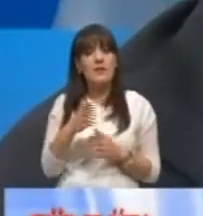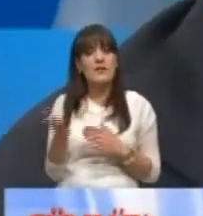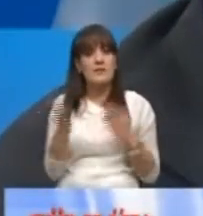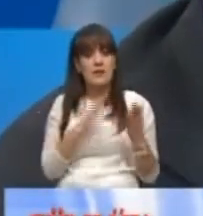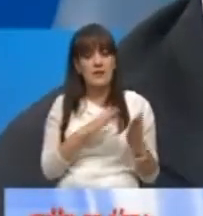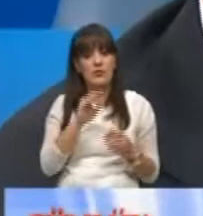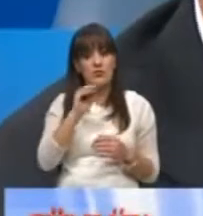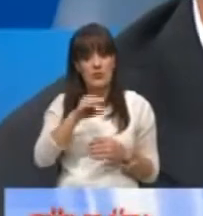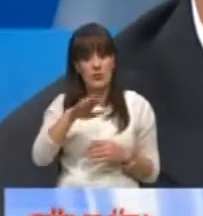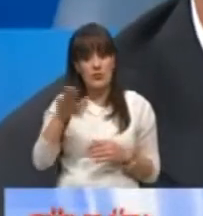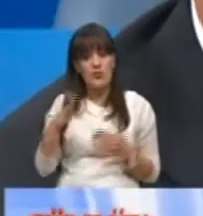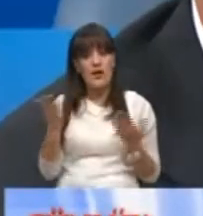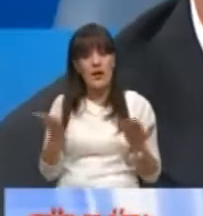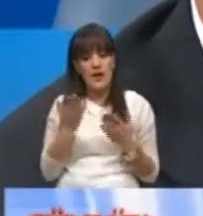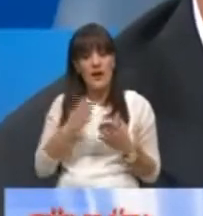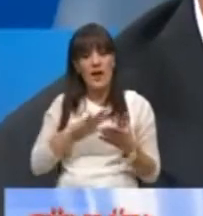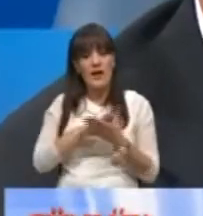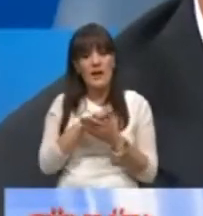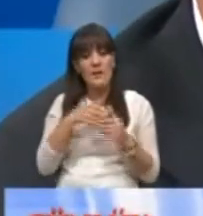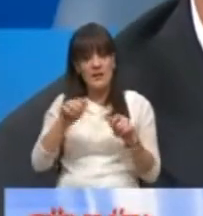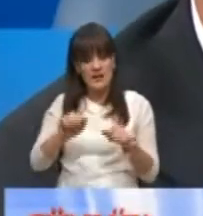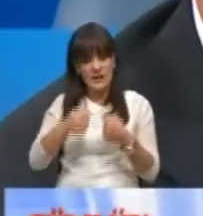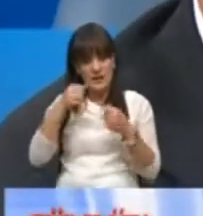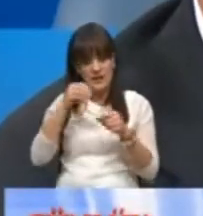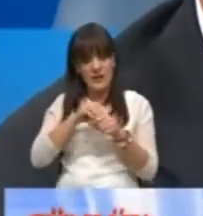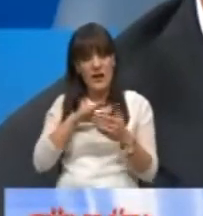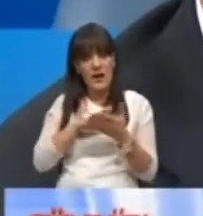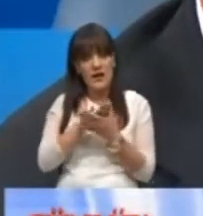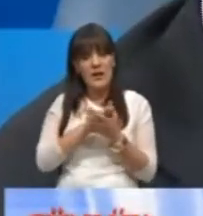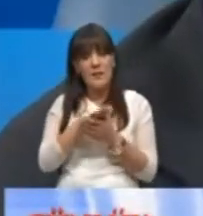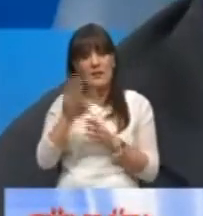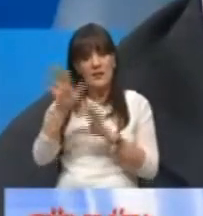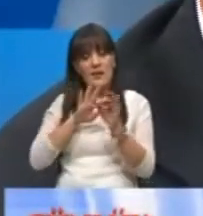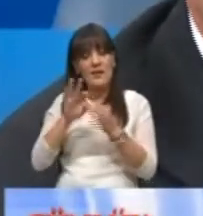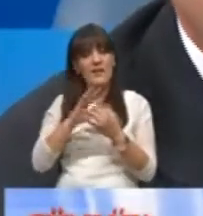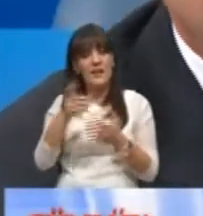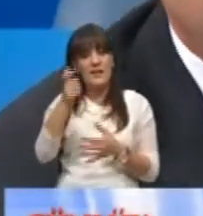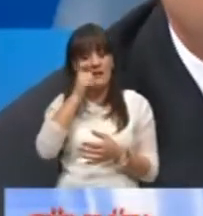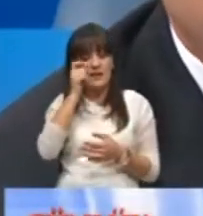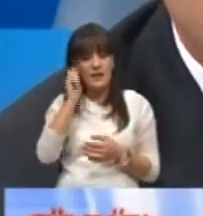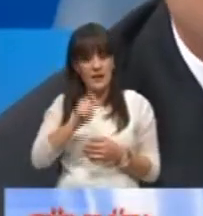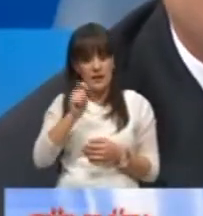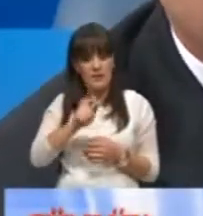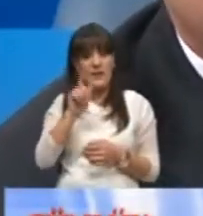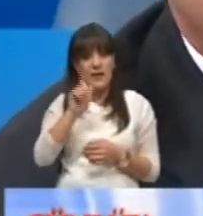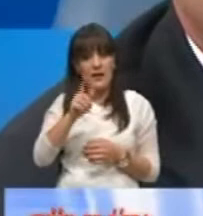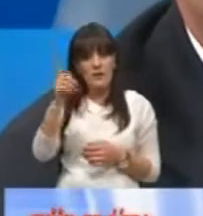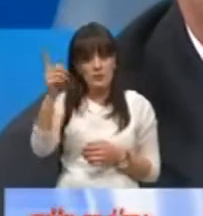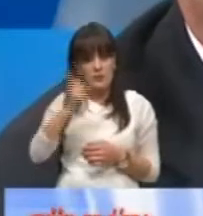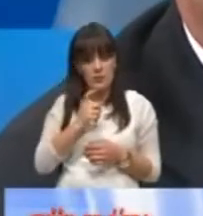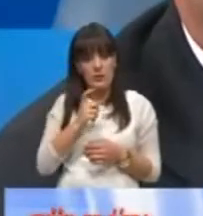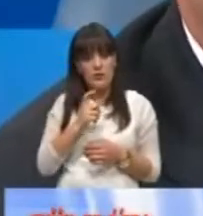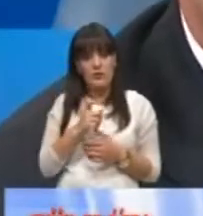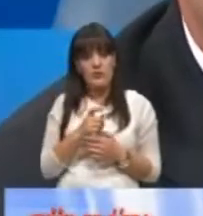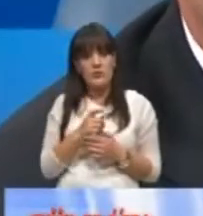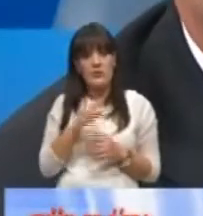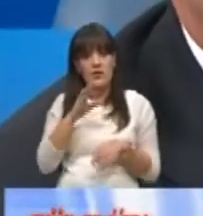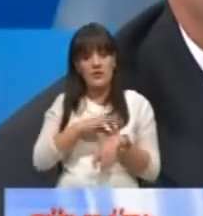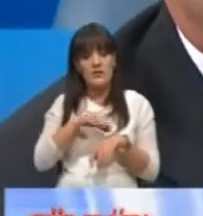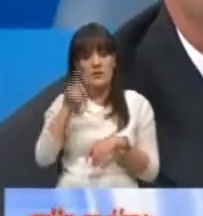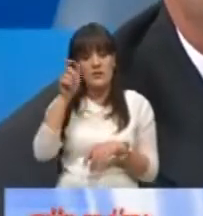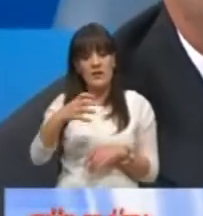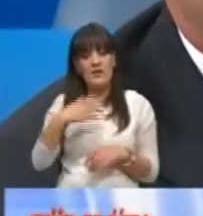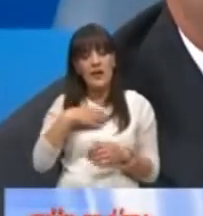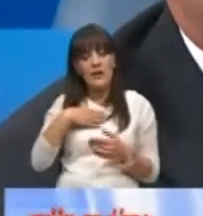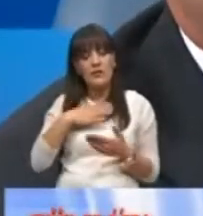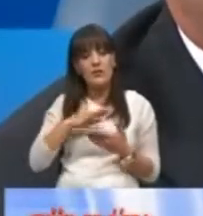ziyade çocuklarına eğer ayakkabı giydirirken ayakkabı tercihinde nelere dikkat etmelerini gerektiğini soruyor ise hastalar. Bence